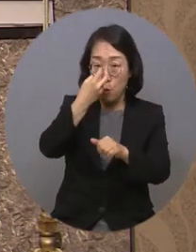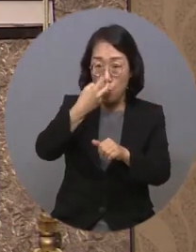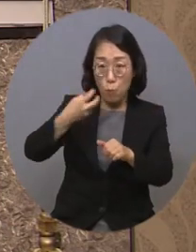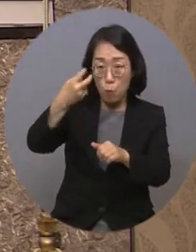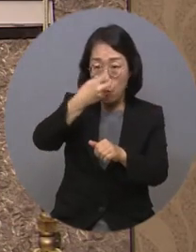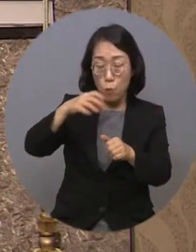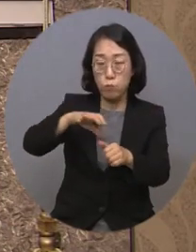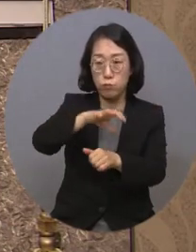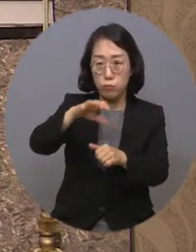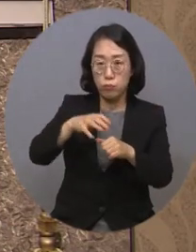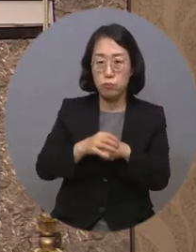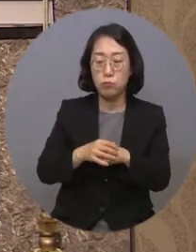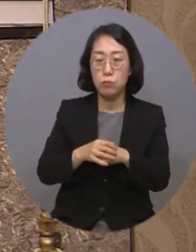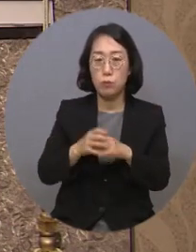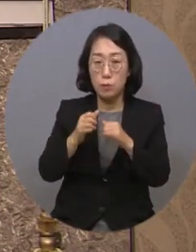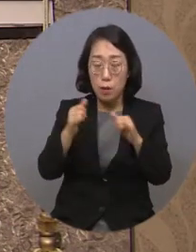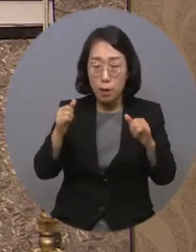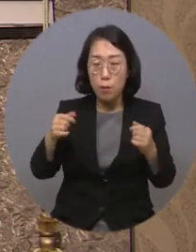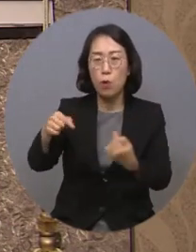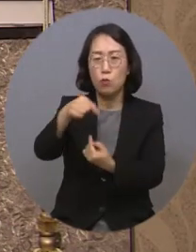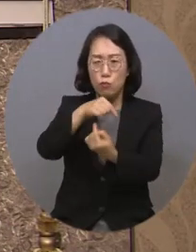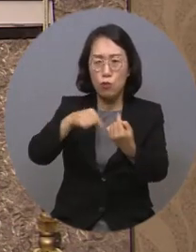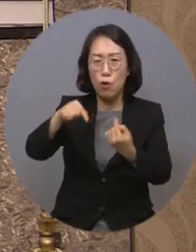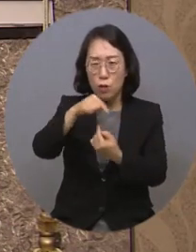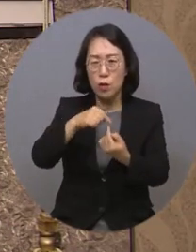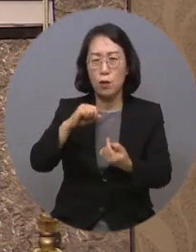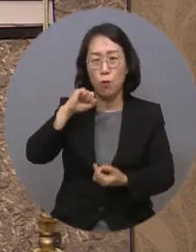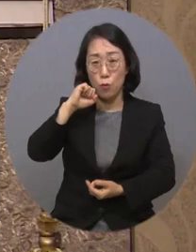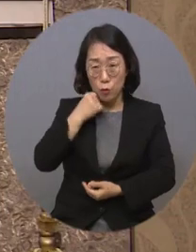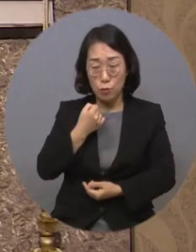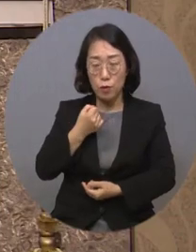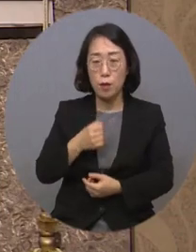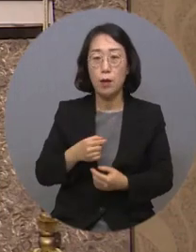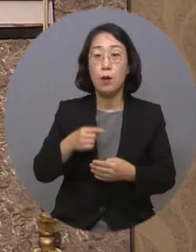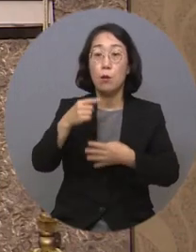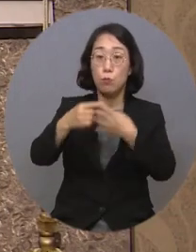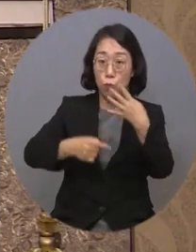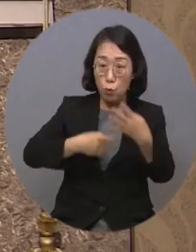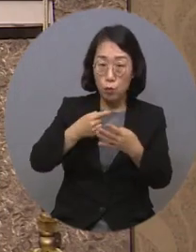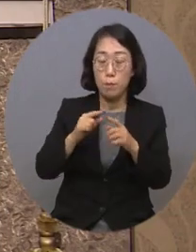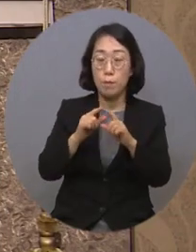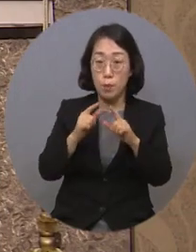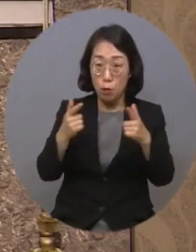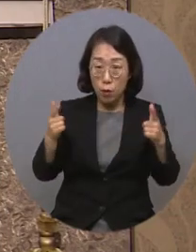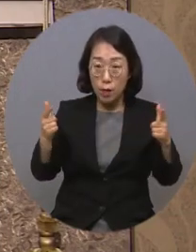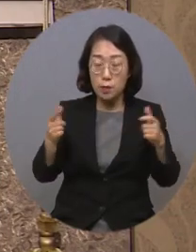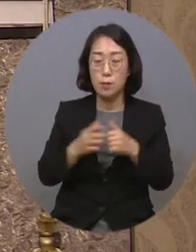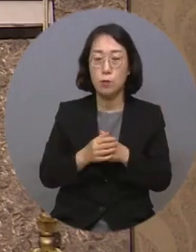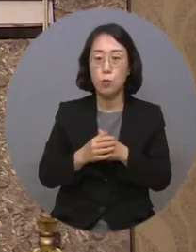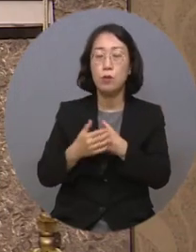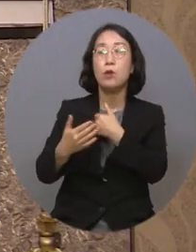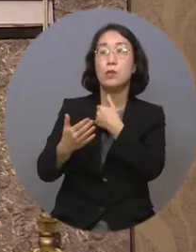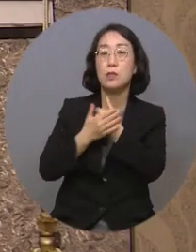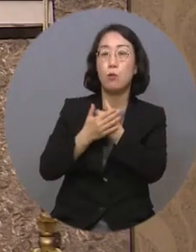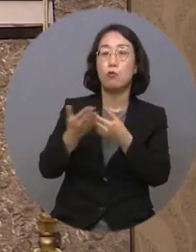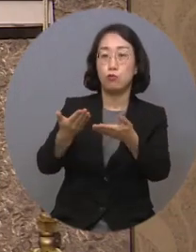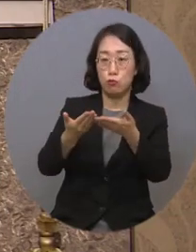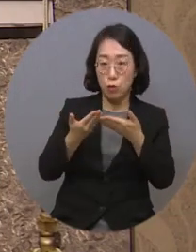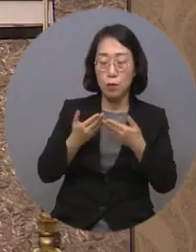관리 운영비가 참 적어요. 운영이 참 어려운데 야, 프로그램비하고 성형 서비스에 대한 부분도 지원을